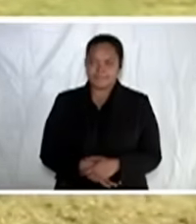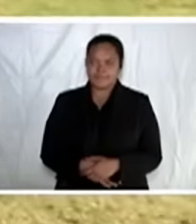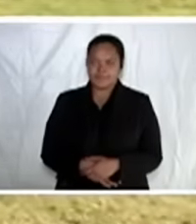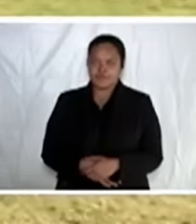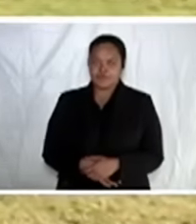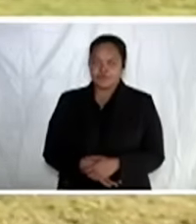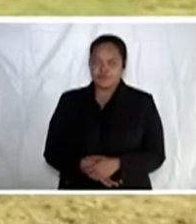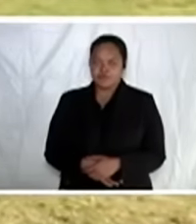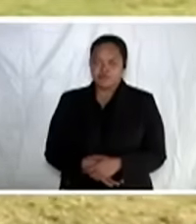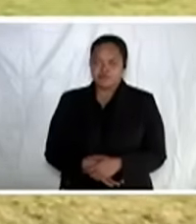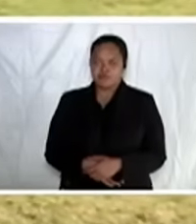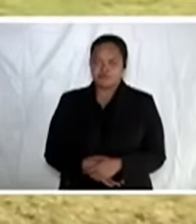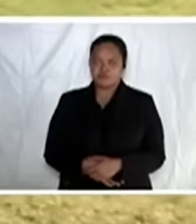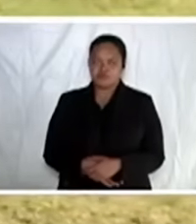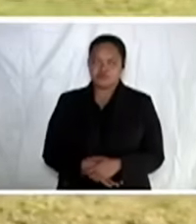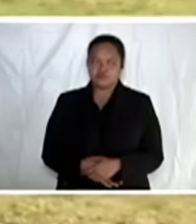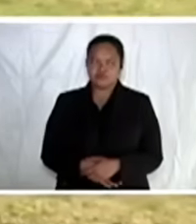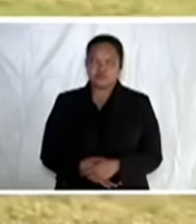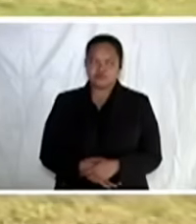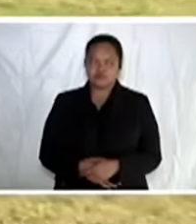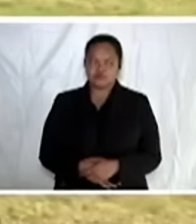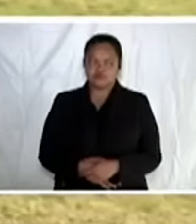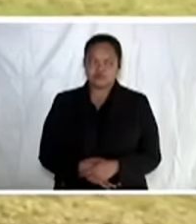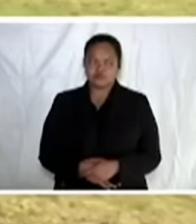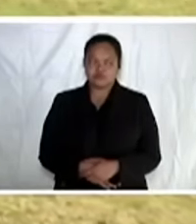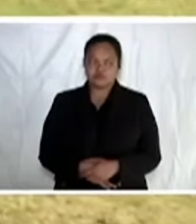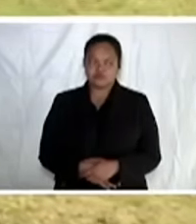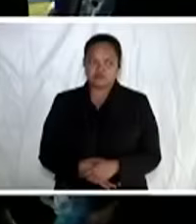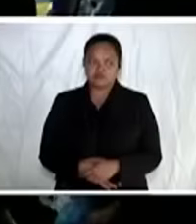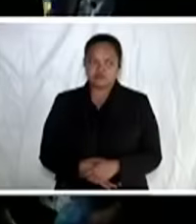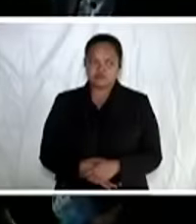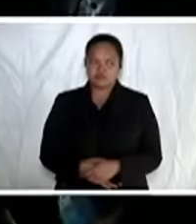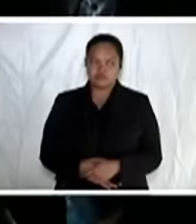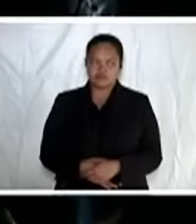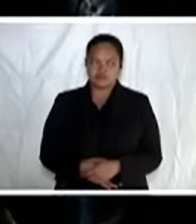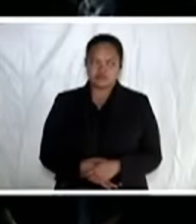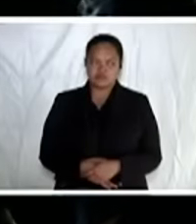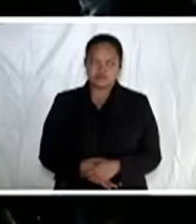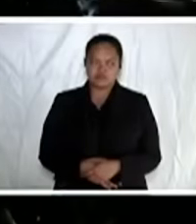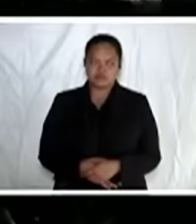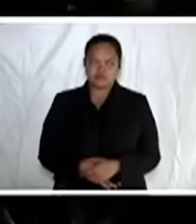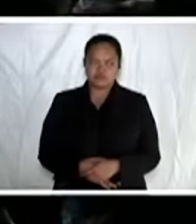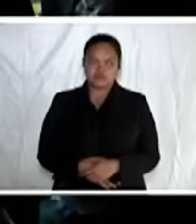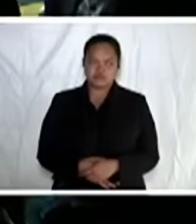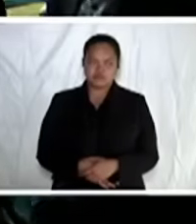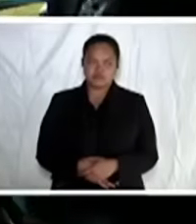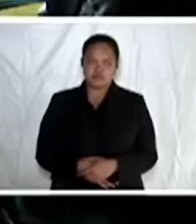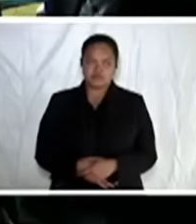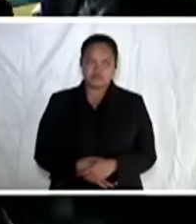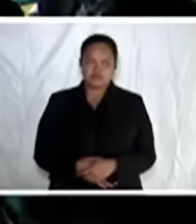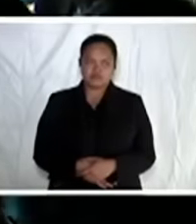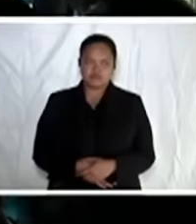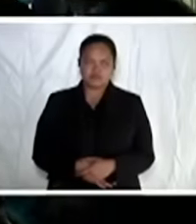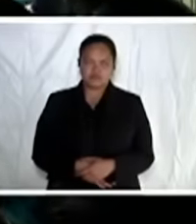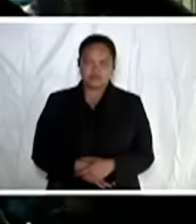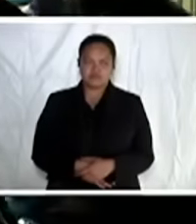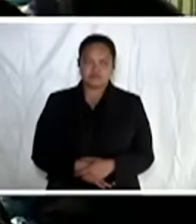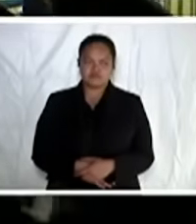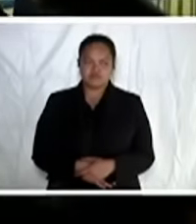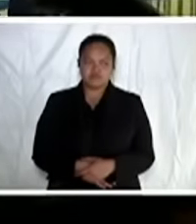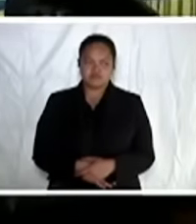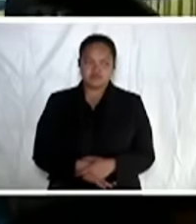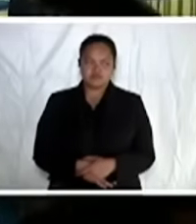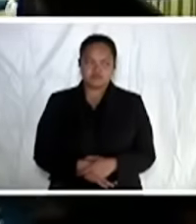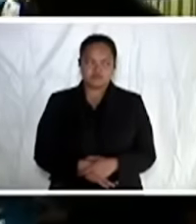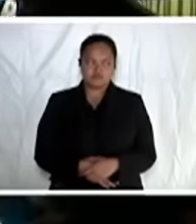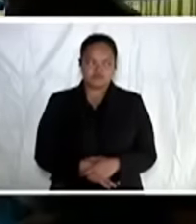कहा बहुत ही कम शब्दों में और आज का जो जश्न रहा है ये सिर्फ एक जश्न नहीं एक वादा है अपने आप से भी